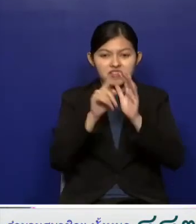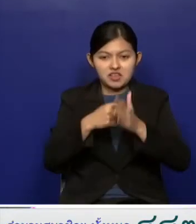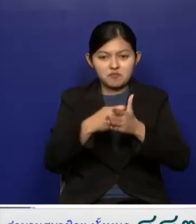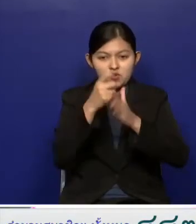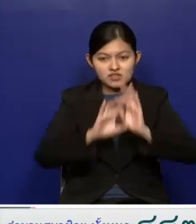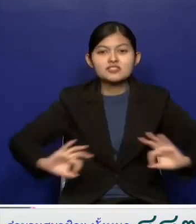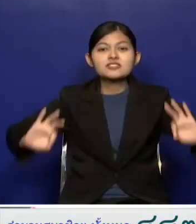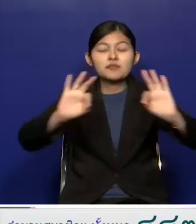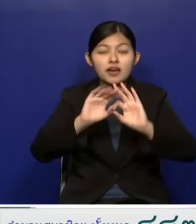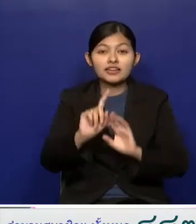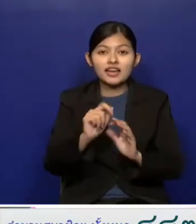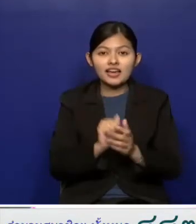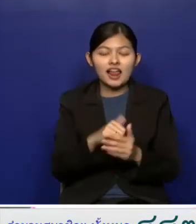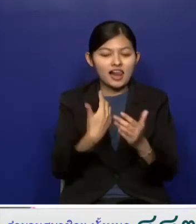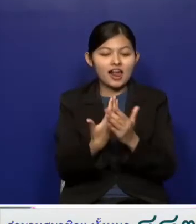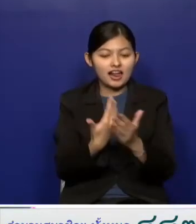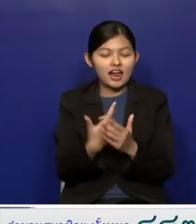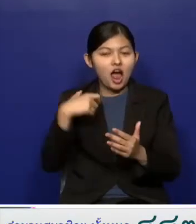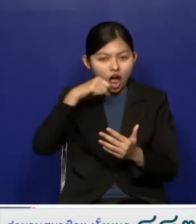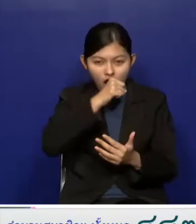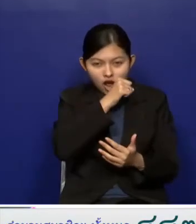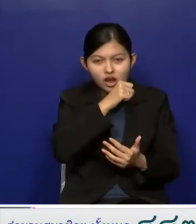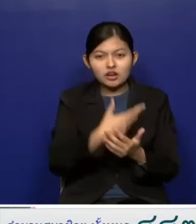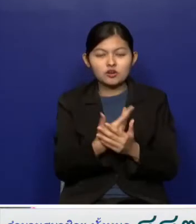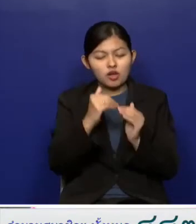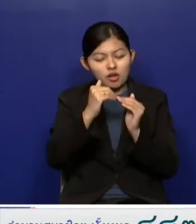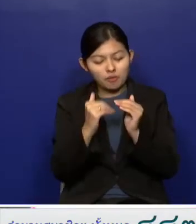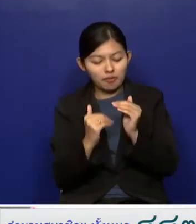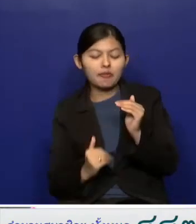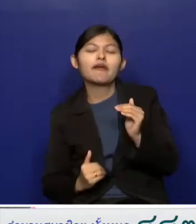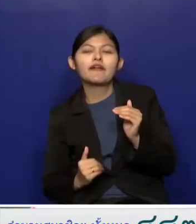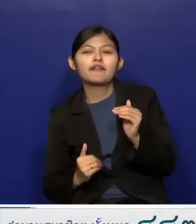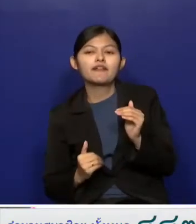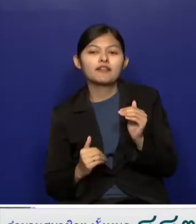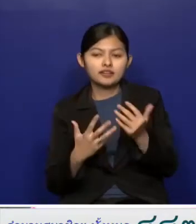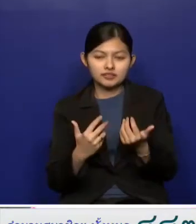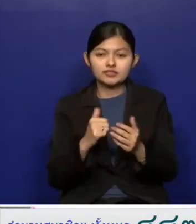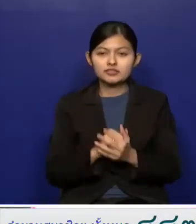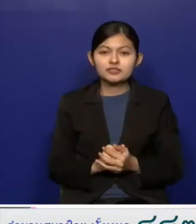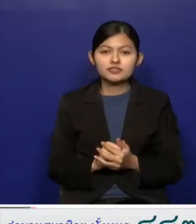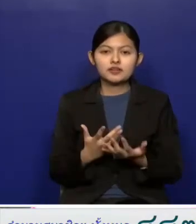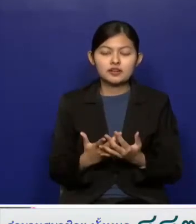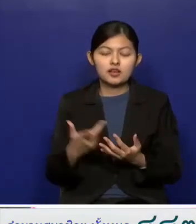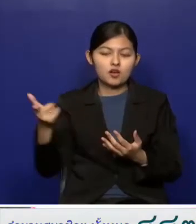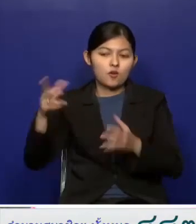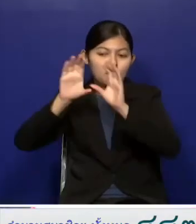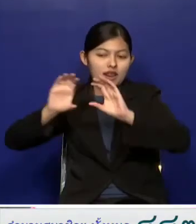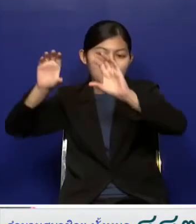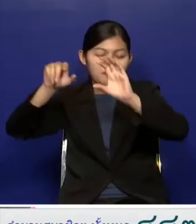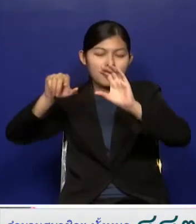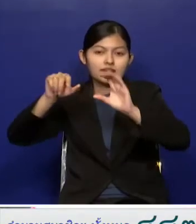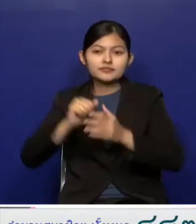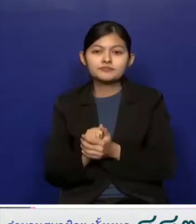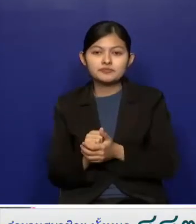ำคัญทำให้ราคาอ้อยในประเทศไทยทรุดลงตั้งแต่นั้นเป็นต้นมาประกอบกับรัฐบาลในช่วงนั้น